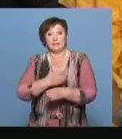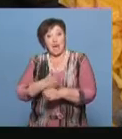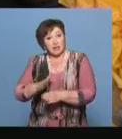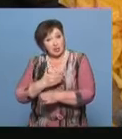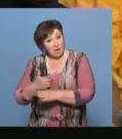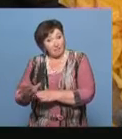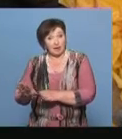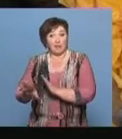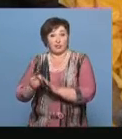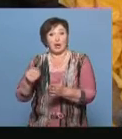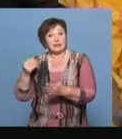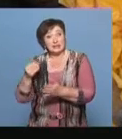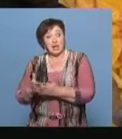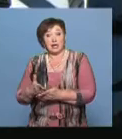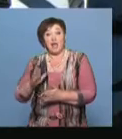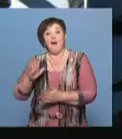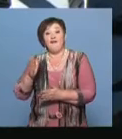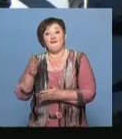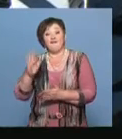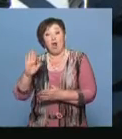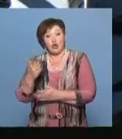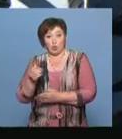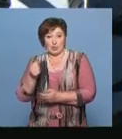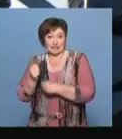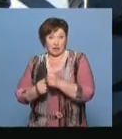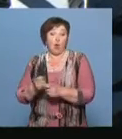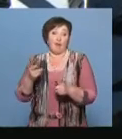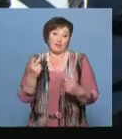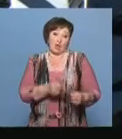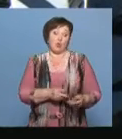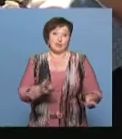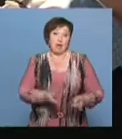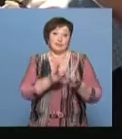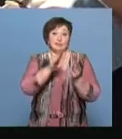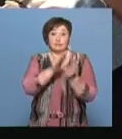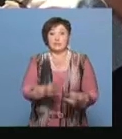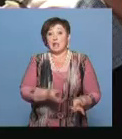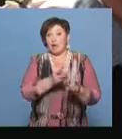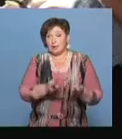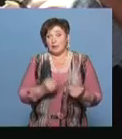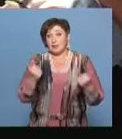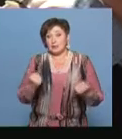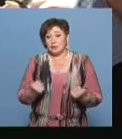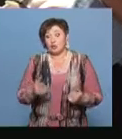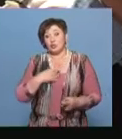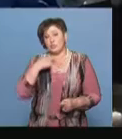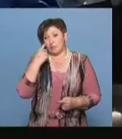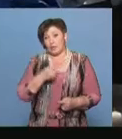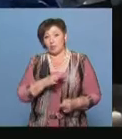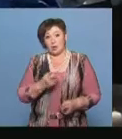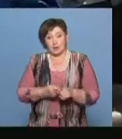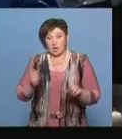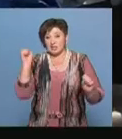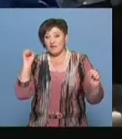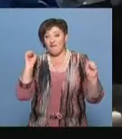действительно выбирать отсюда ценное вторсырье, продавать, а остальное вывозить на полигон на захоронение. Сейчас, будем говорить объективно, это свалка.